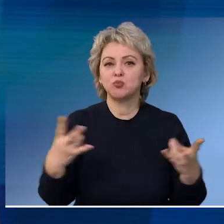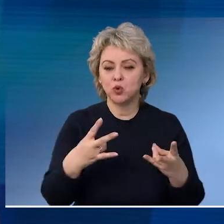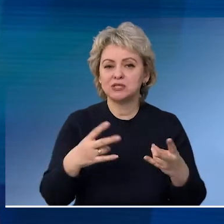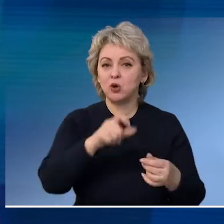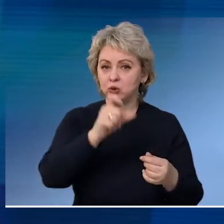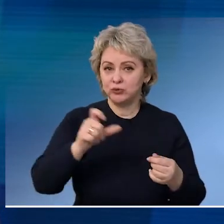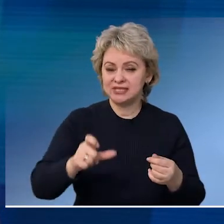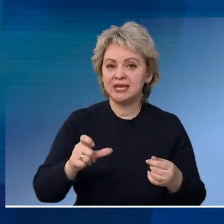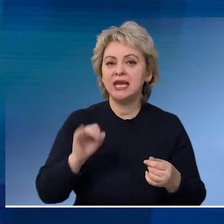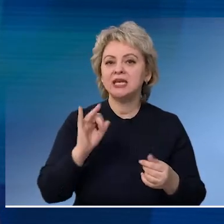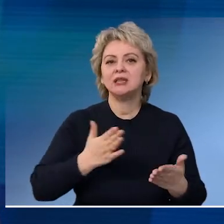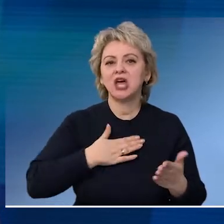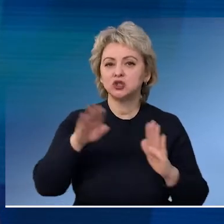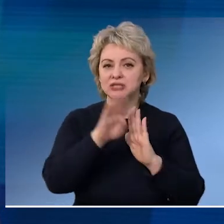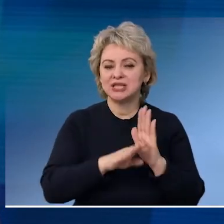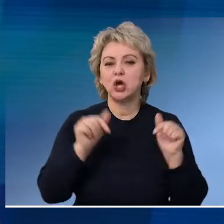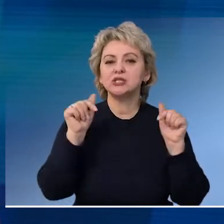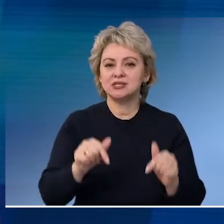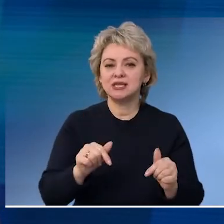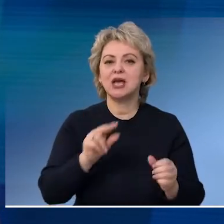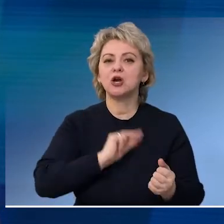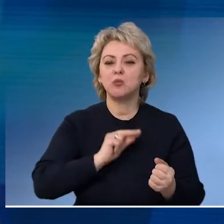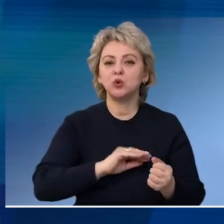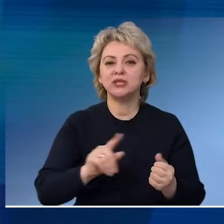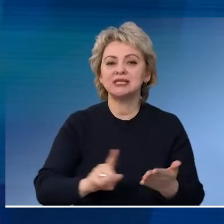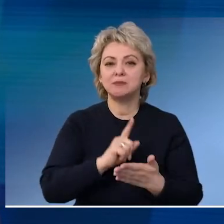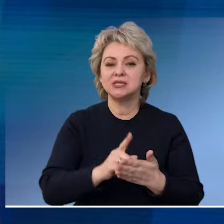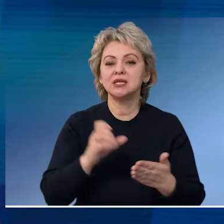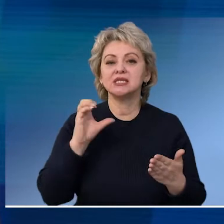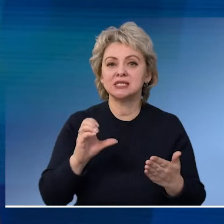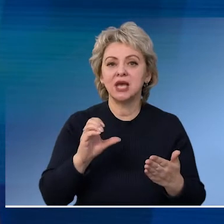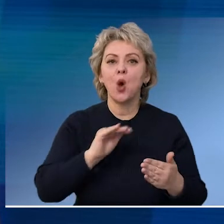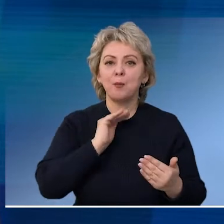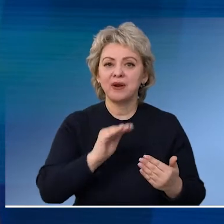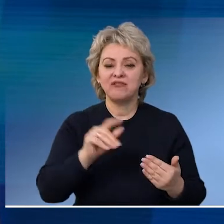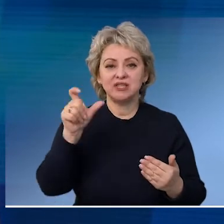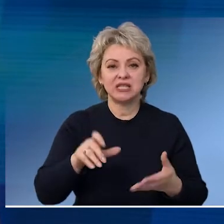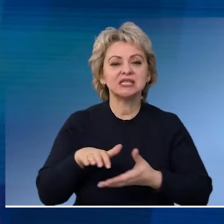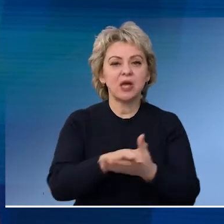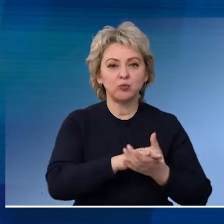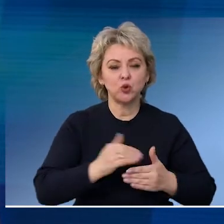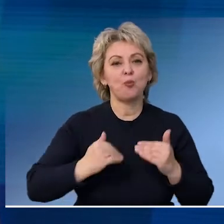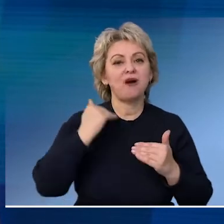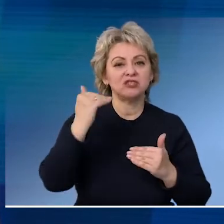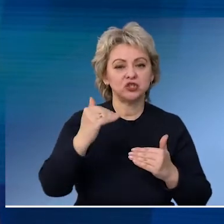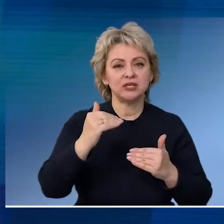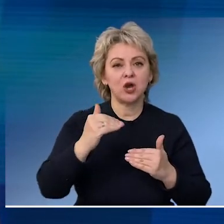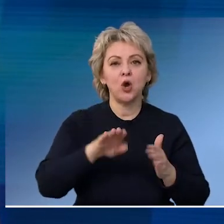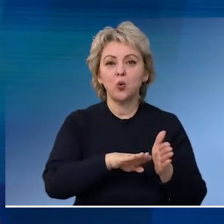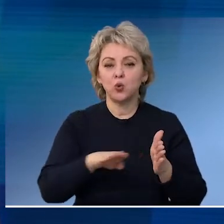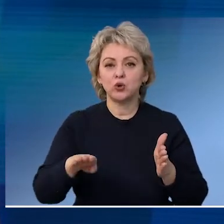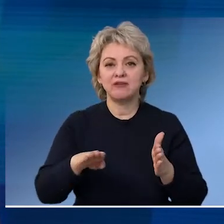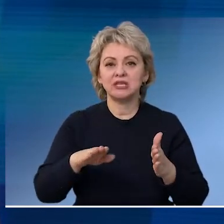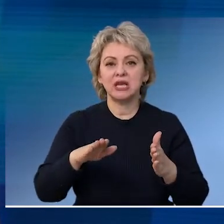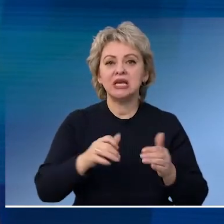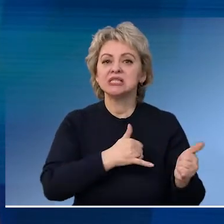спросом потребителя. И наша задача здесь – работать непосредственно с профессиональным сообществом по повышению